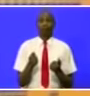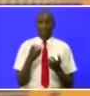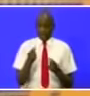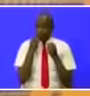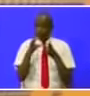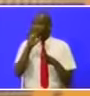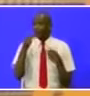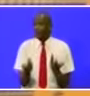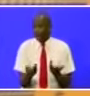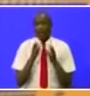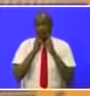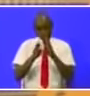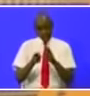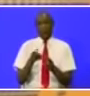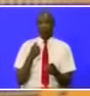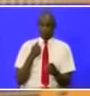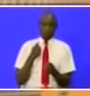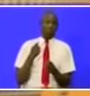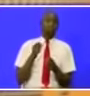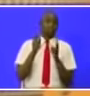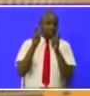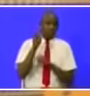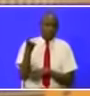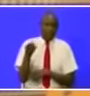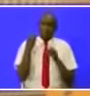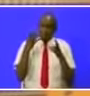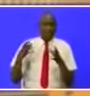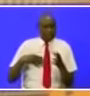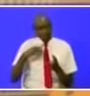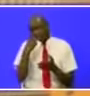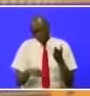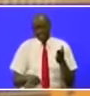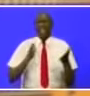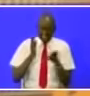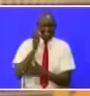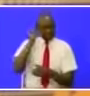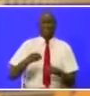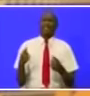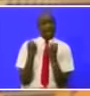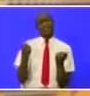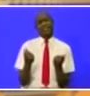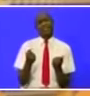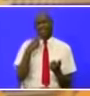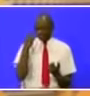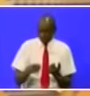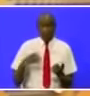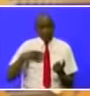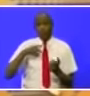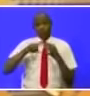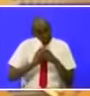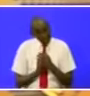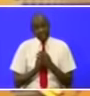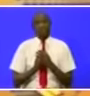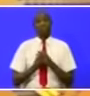kama anavyoarifu mwanahabari Victor Ogalle. Idadi kuu ya waathiriwa hao wanaomba haki ingetendeka na hatimae kutambua ambao walioanzisha, kuchochea